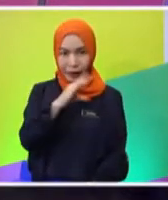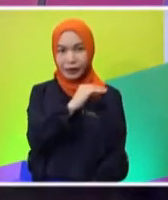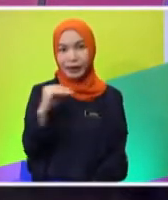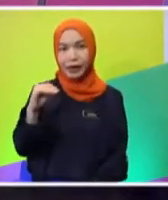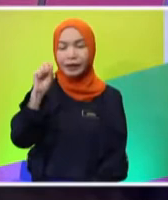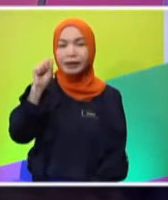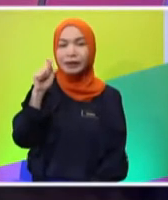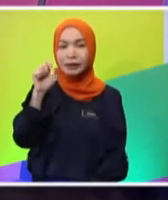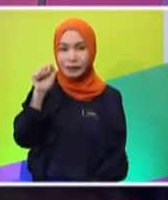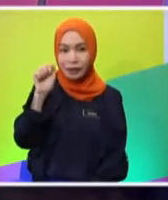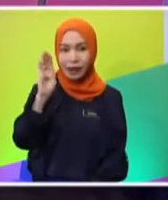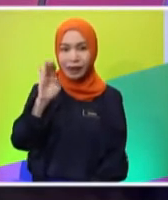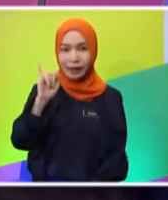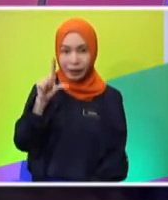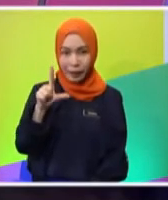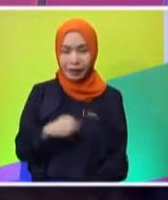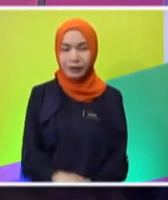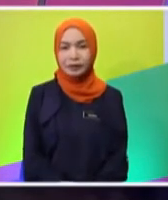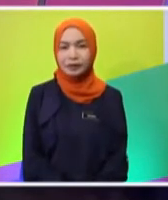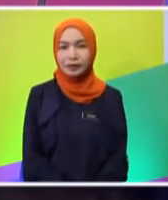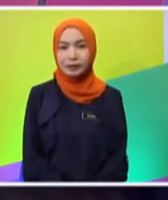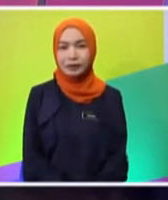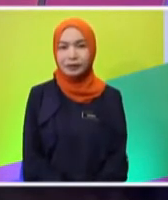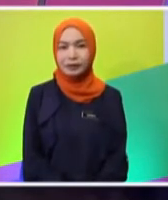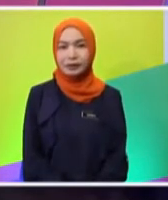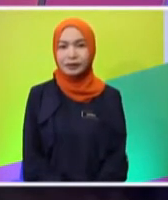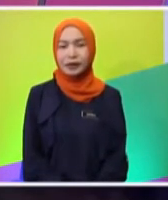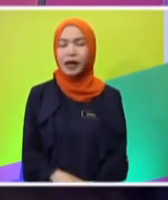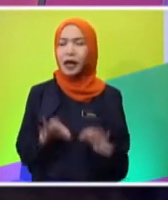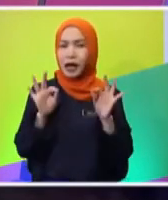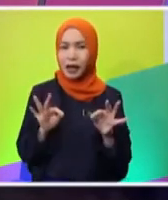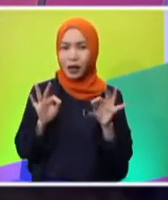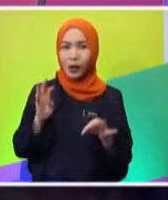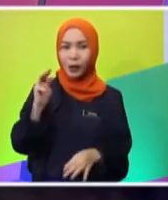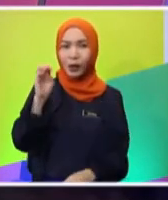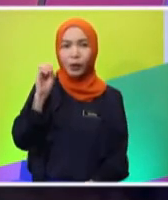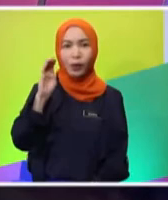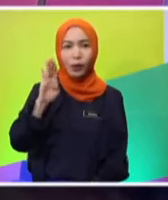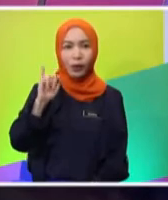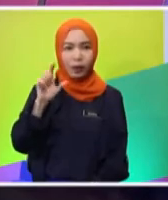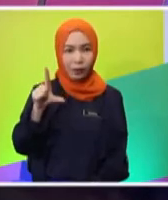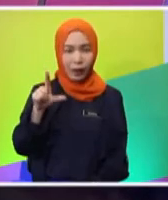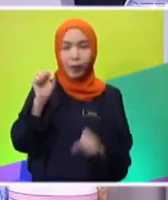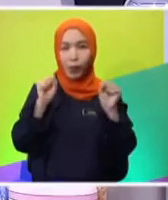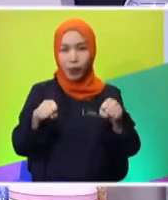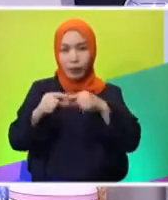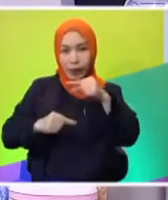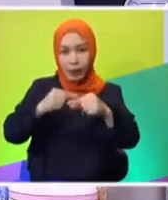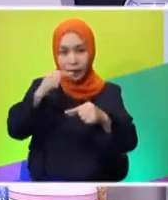mobile deang boleh bergerak secara berputar